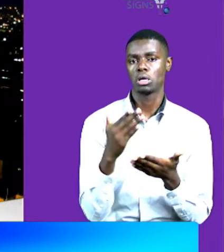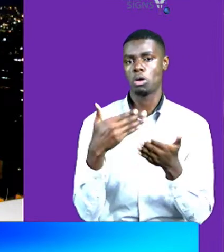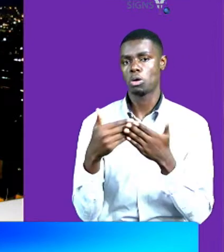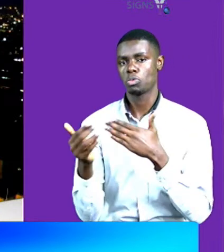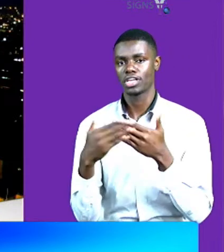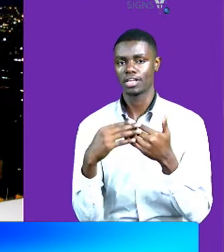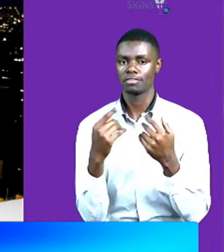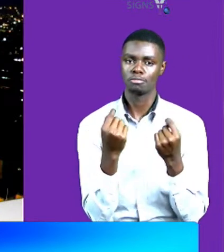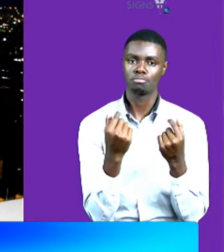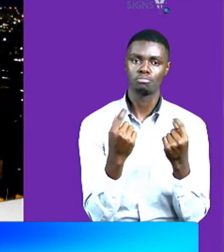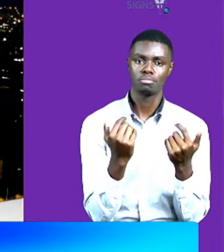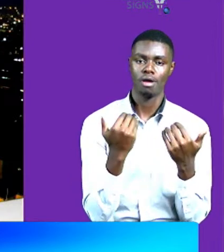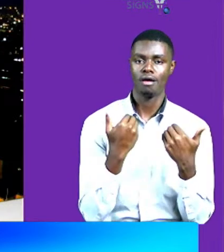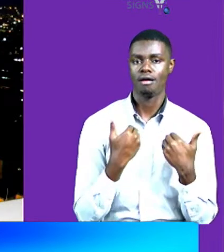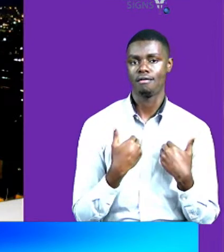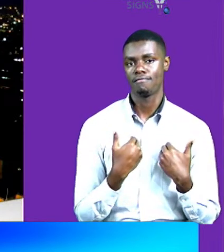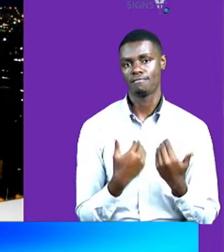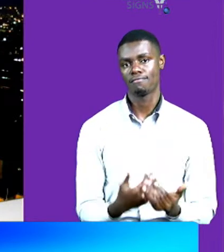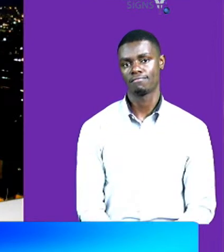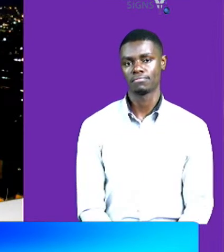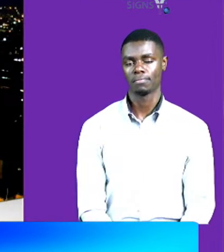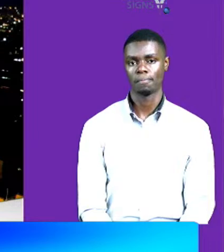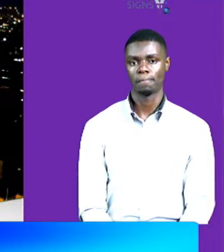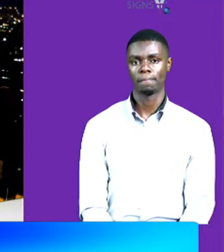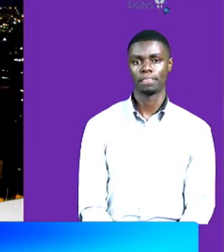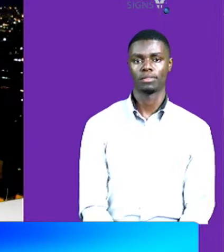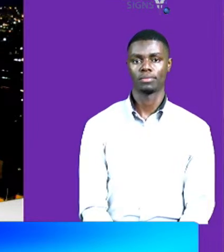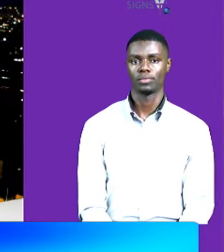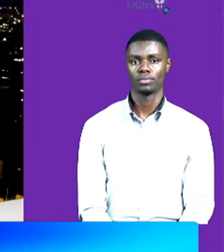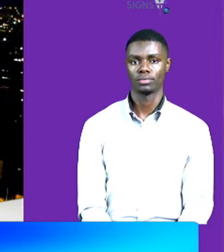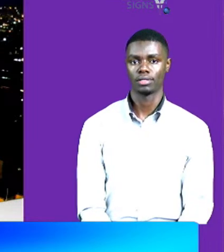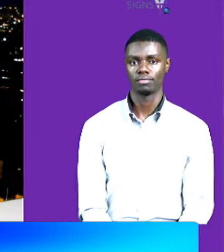whatever little they have.